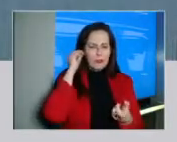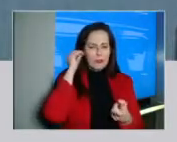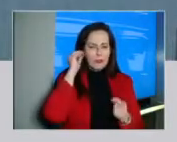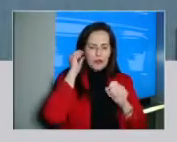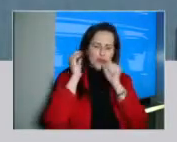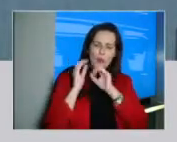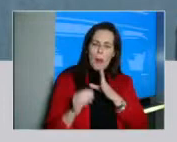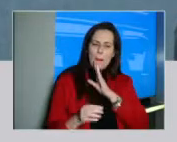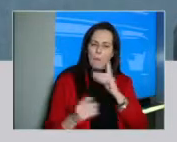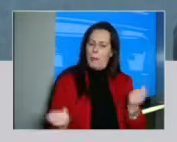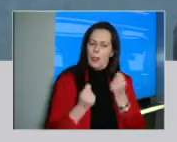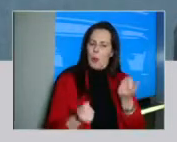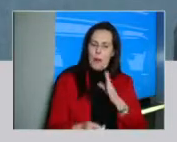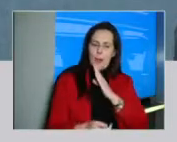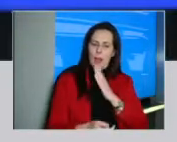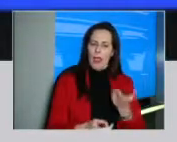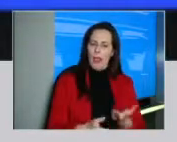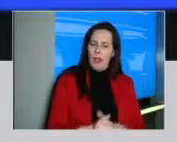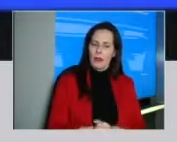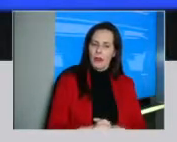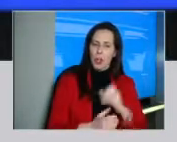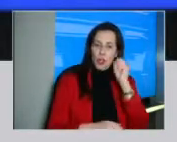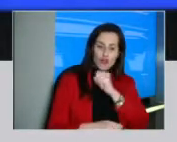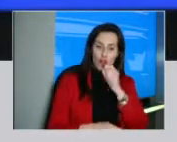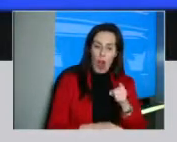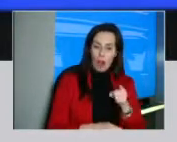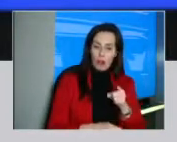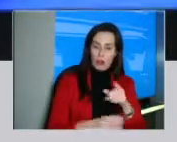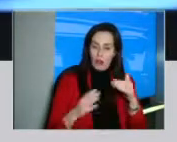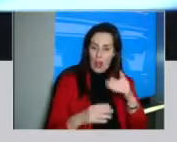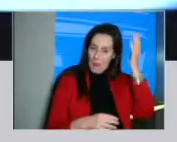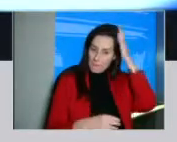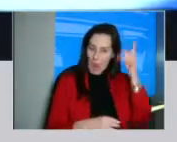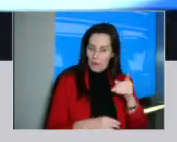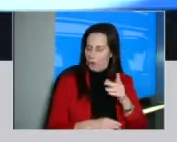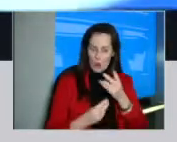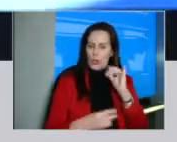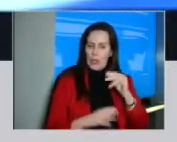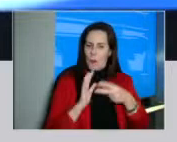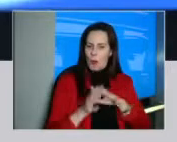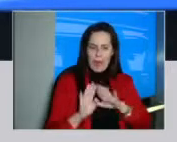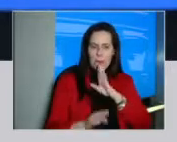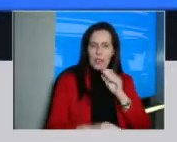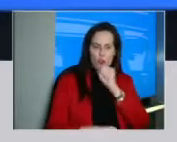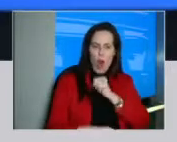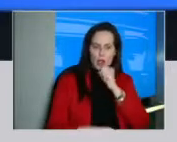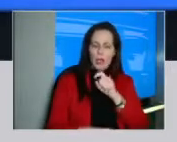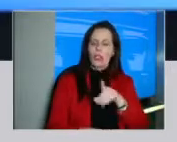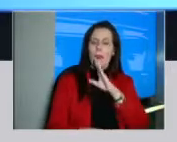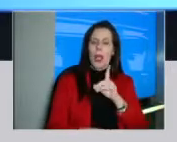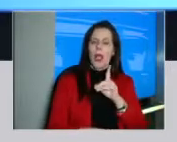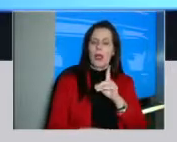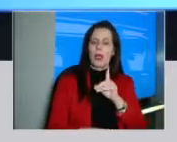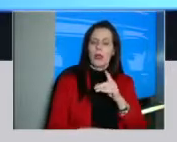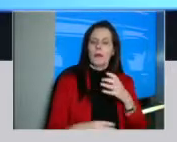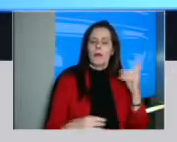ראש הבית היהודי אז בכיכר רבין? שירה של יושב ראש הבית היהודי או כל פוליטיקאי, אין איתה בעיה. אוקיי. יש בעיה עם הופעת